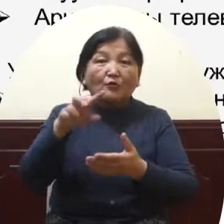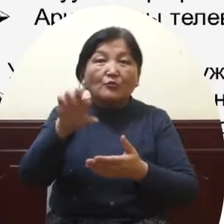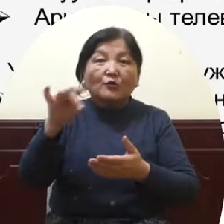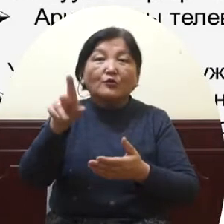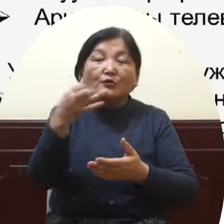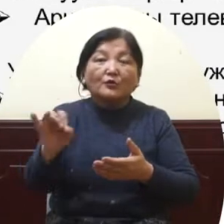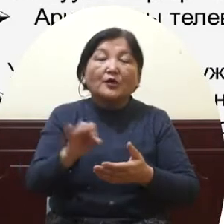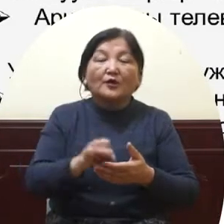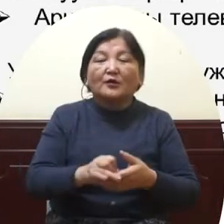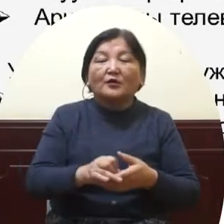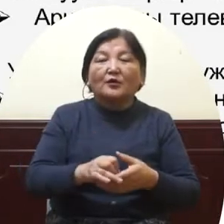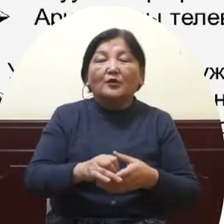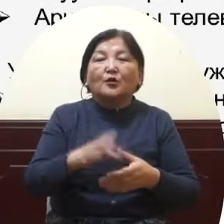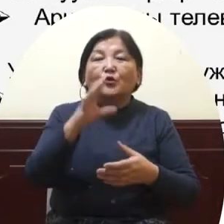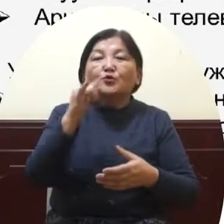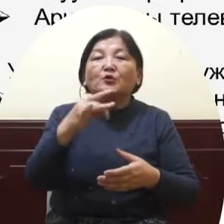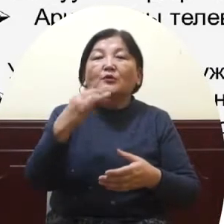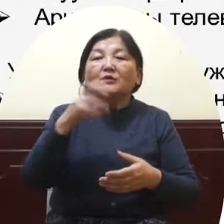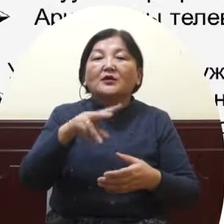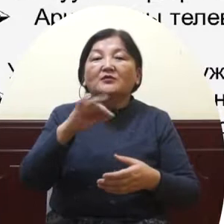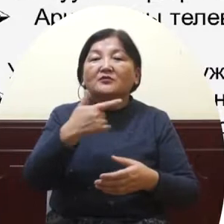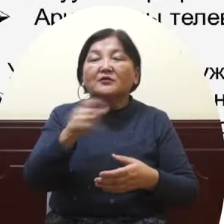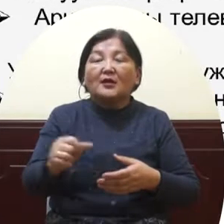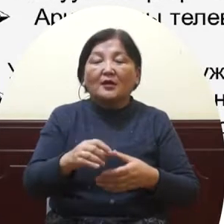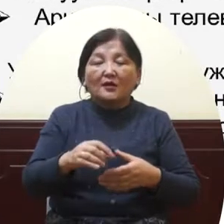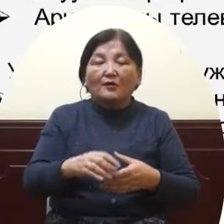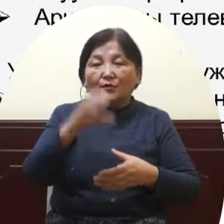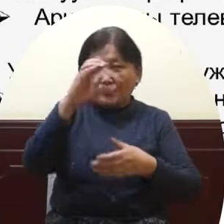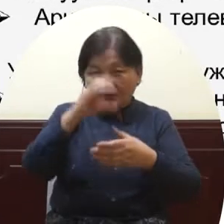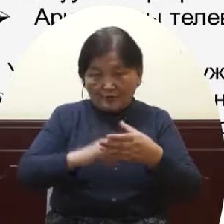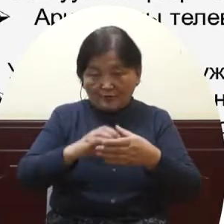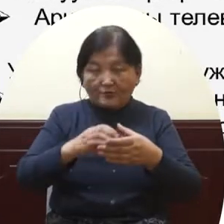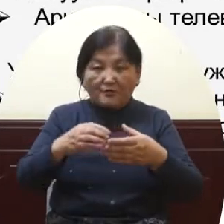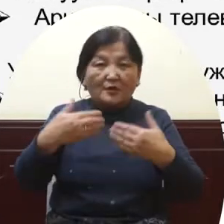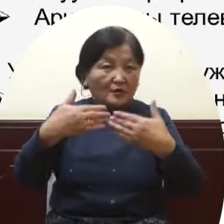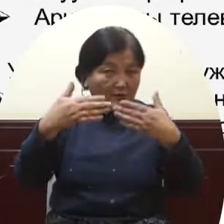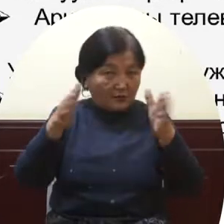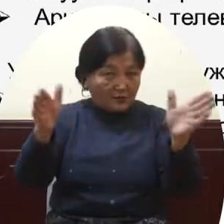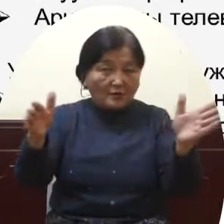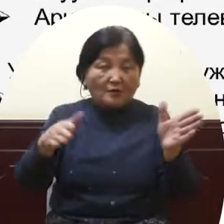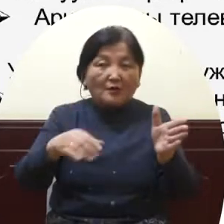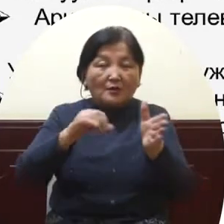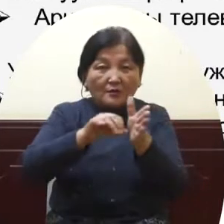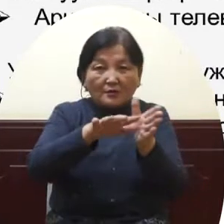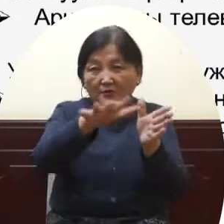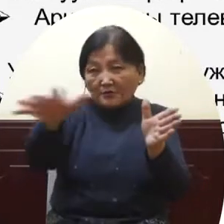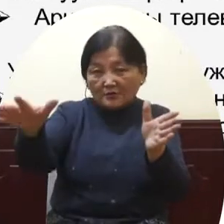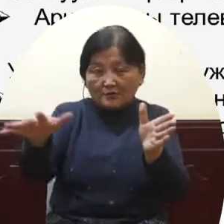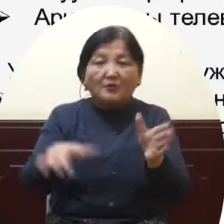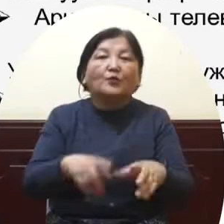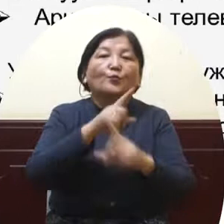арилжааны телевизүүдээр явуулахыг хориглох. Энэ бол байж болох хамгийн сайн зохицуулалт байж болох юм а гэж би бол хувьдаа үзэж байгаа. А